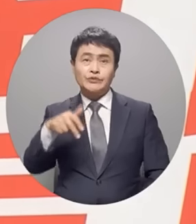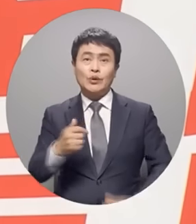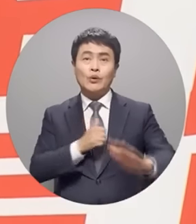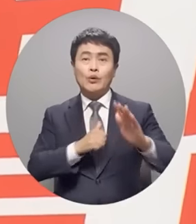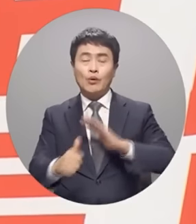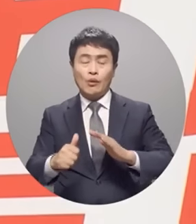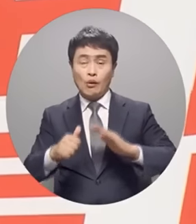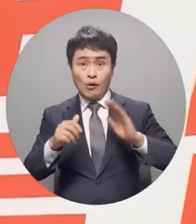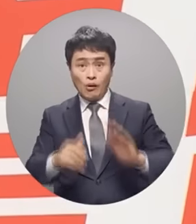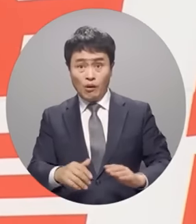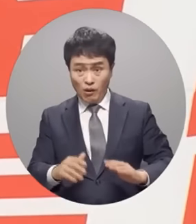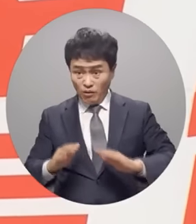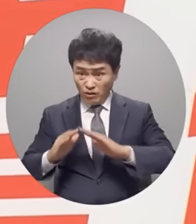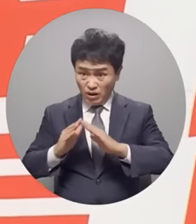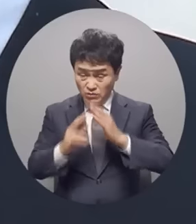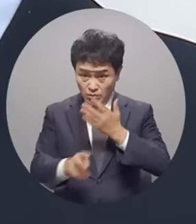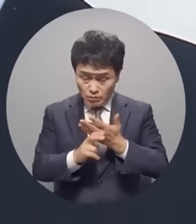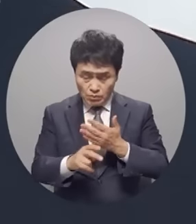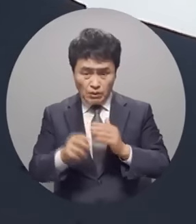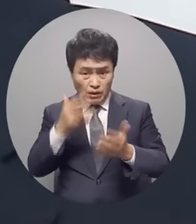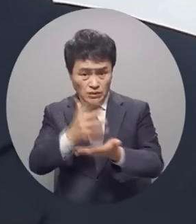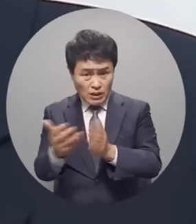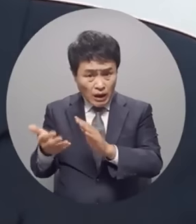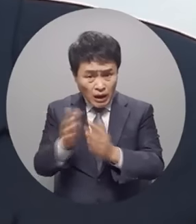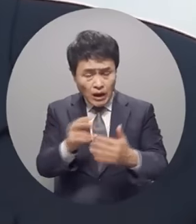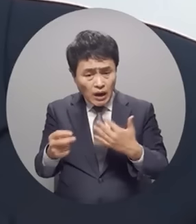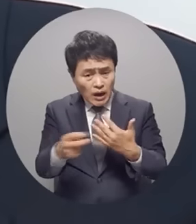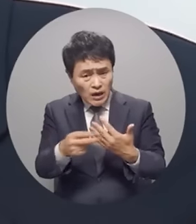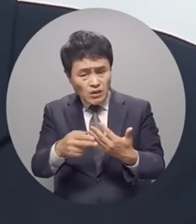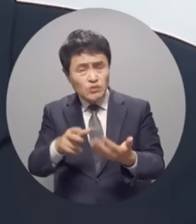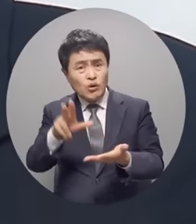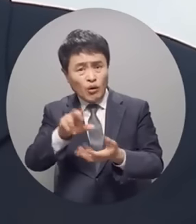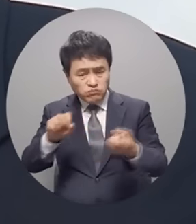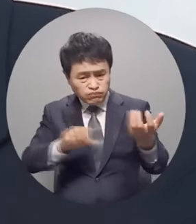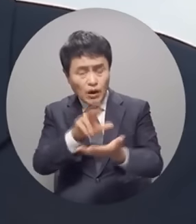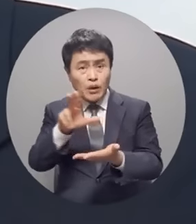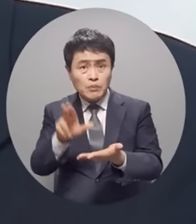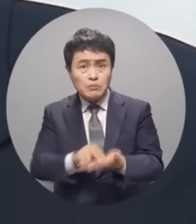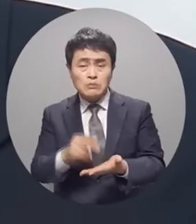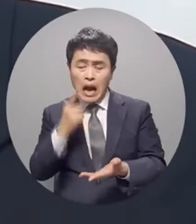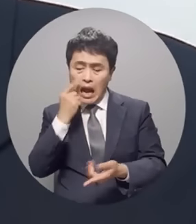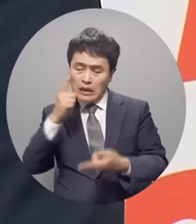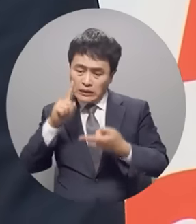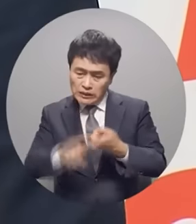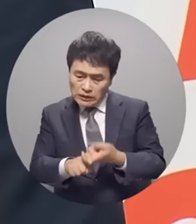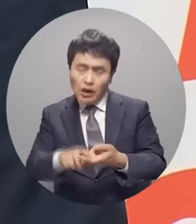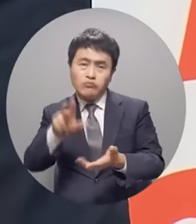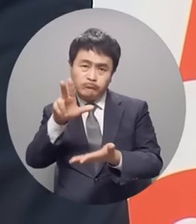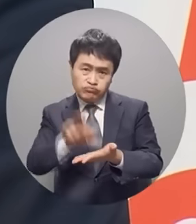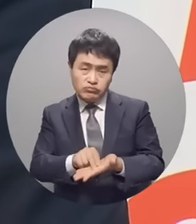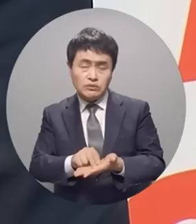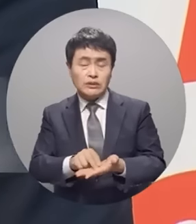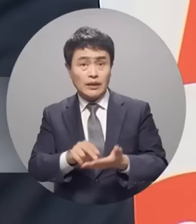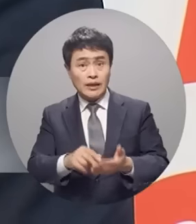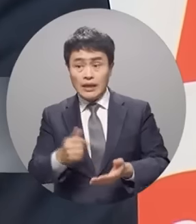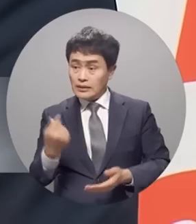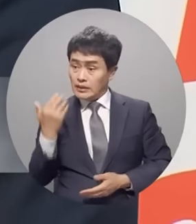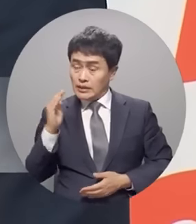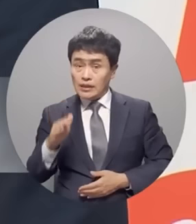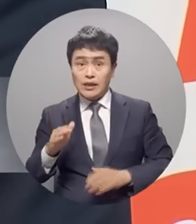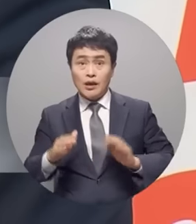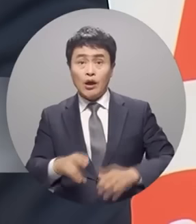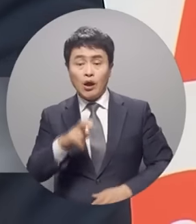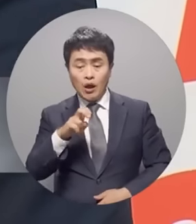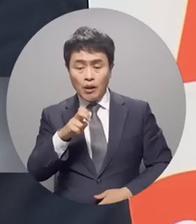관저 불법 증축, 이태원 참사, 의료 공백 사태, 친일 인사 논란 등을 차례로 거론한 뒤 최근 불거진 명태균